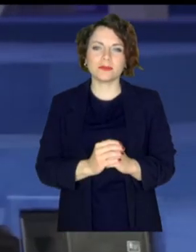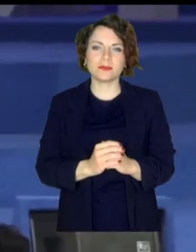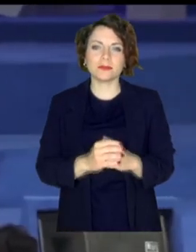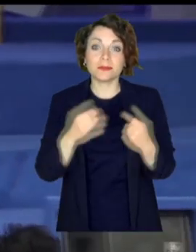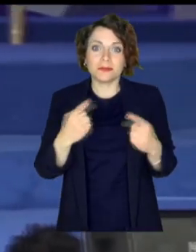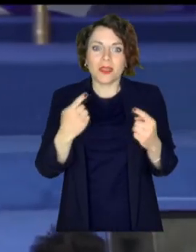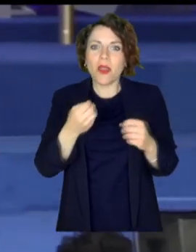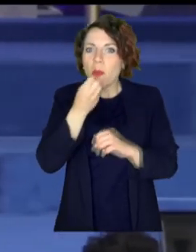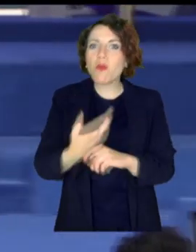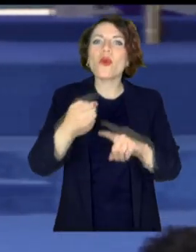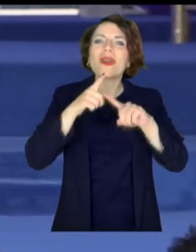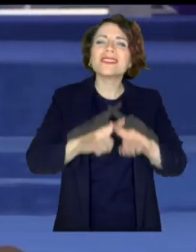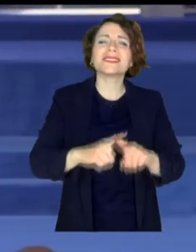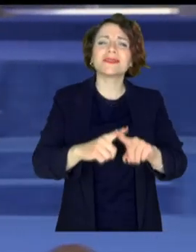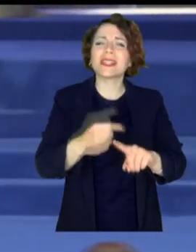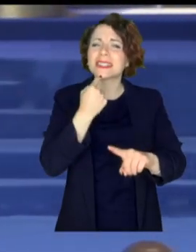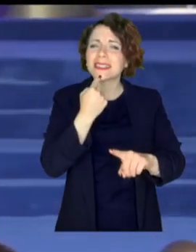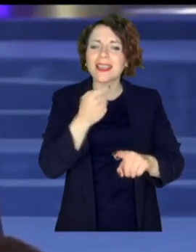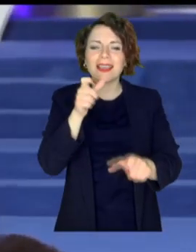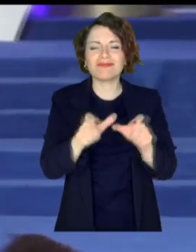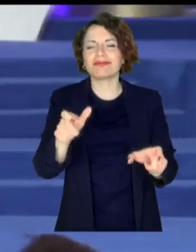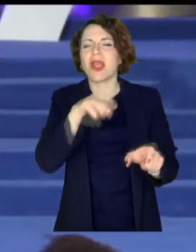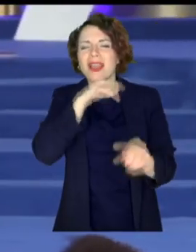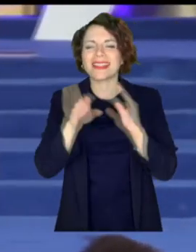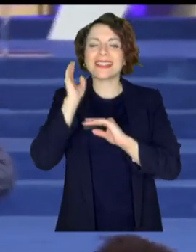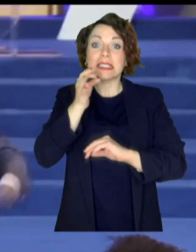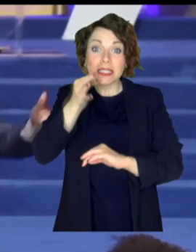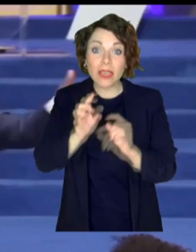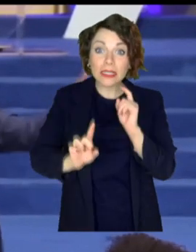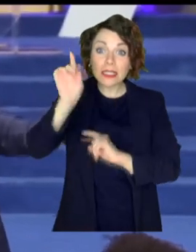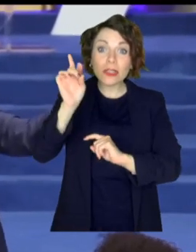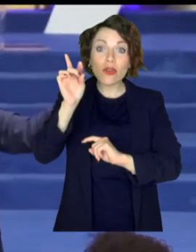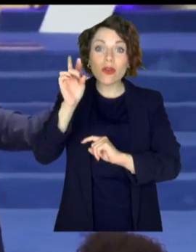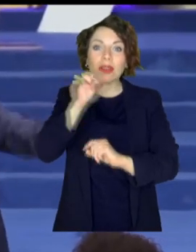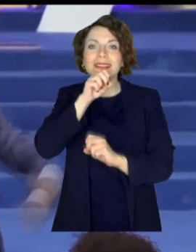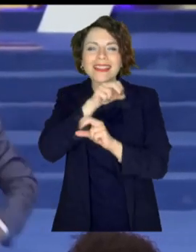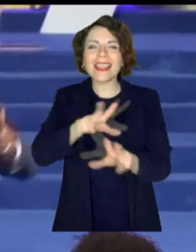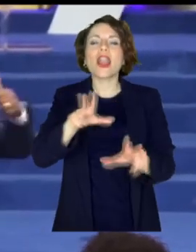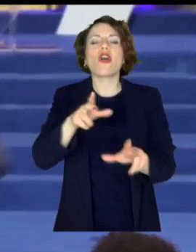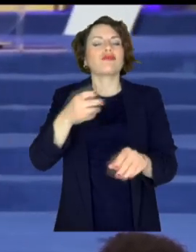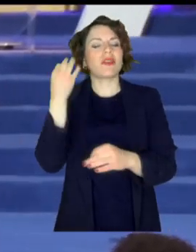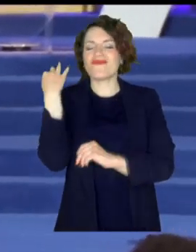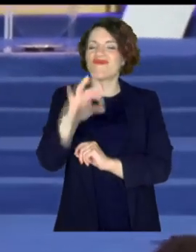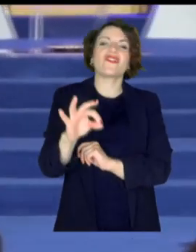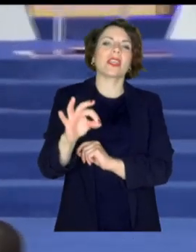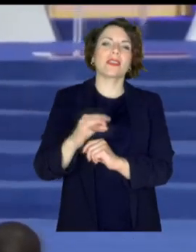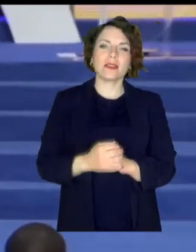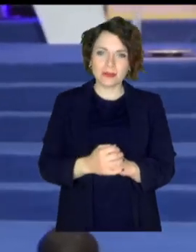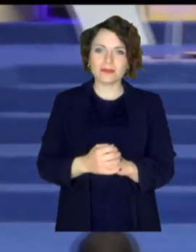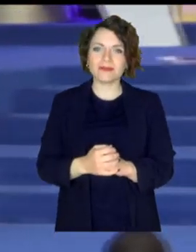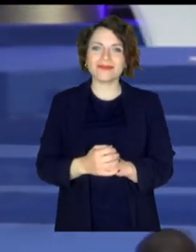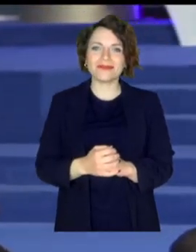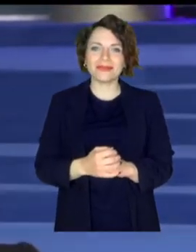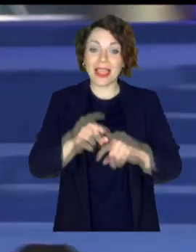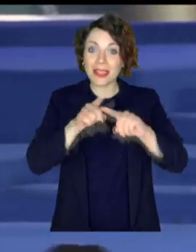fu resa buona testimonianza agli antichi. Ciò vuol dire che Dio li dichiarò eccellenti. Ebbero una buona testimonianza.